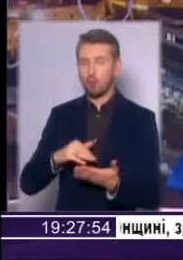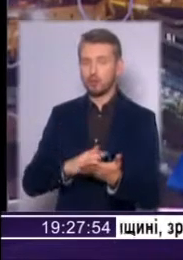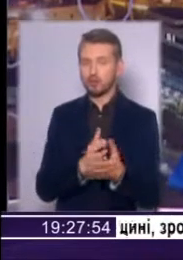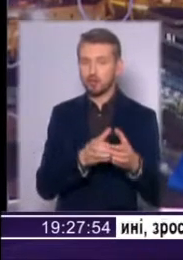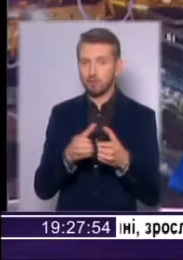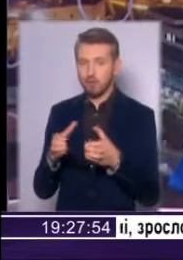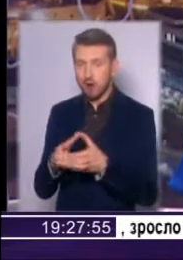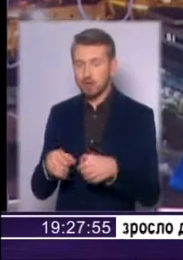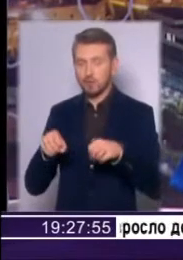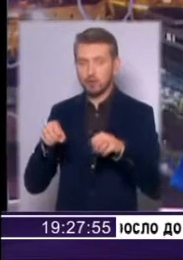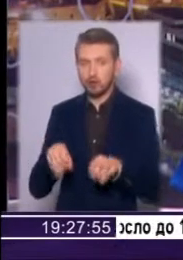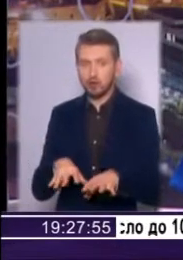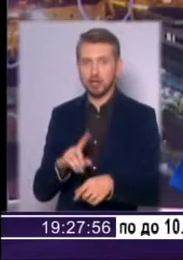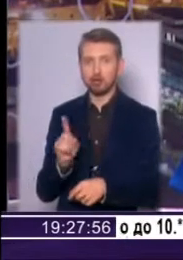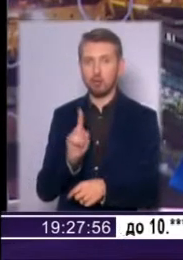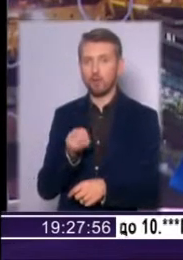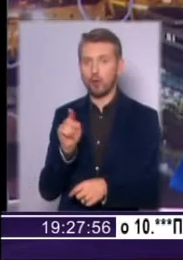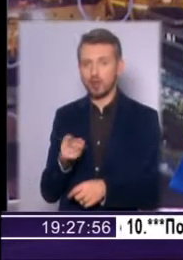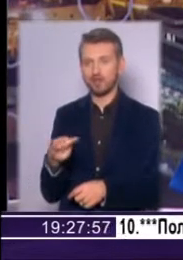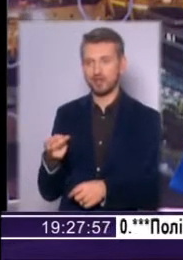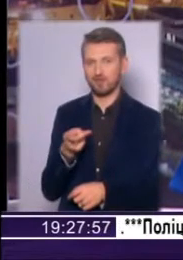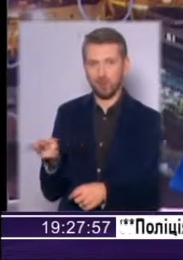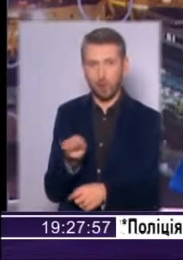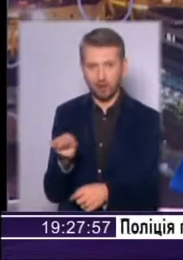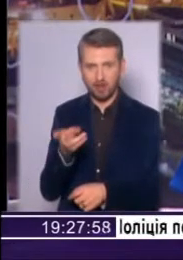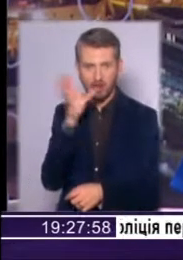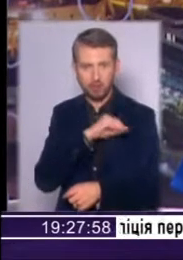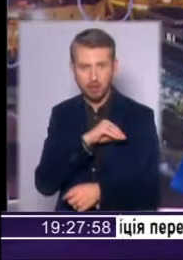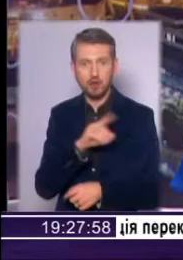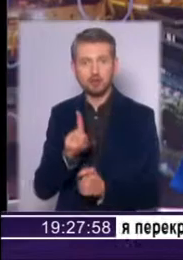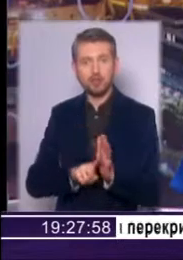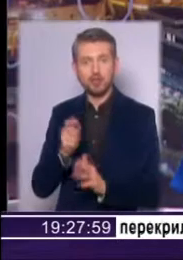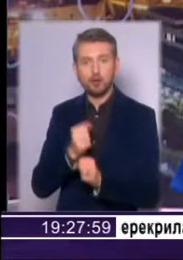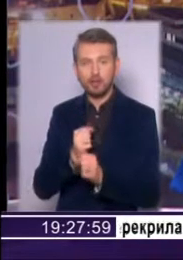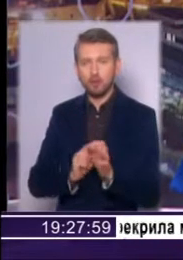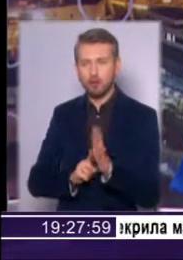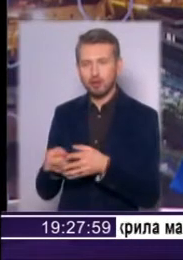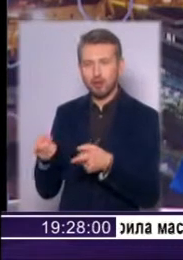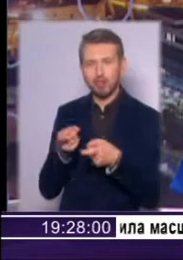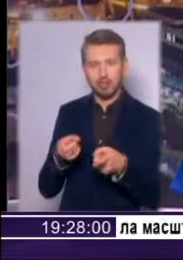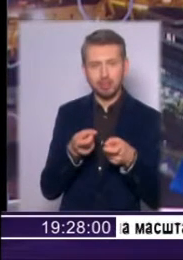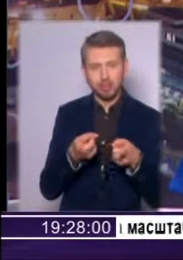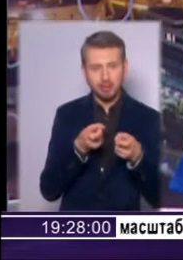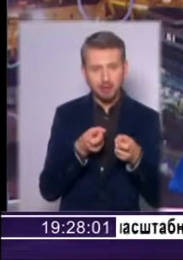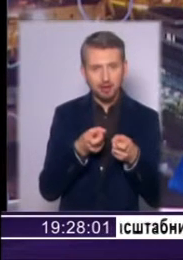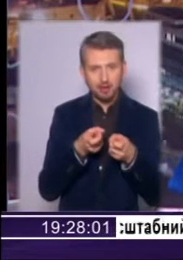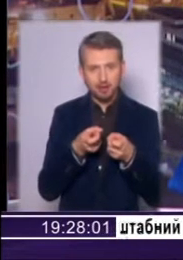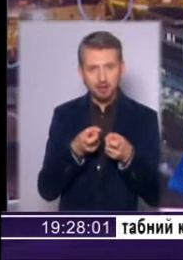дві фракції вирішили, що вони вдвох впораються. І що почали робити? Почали запрошувати, я так розумію, до своїх